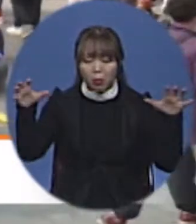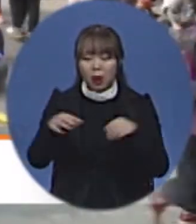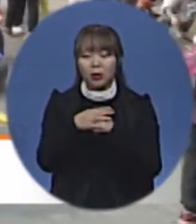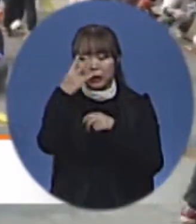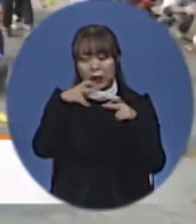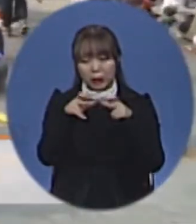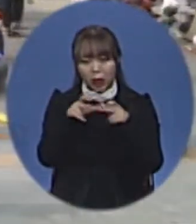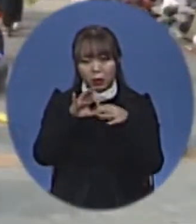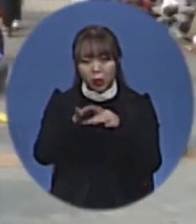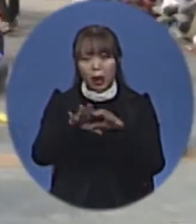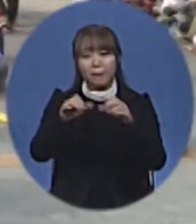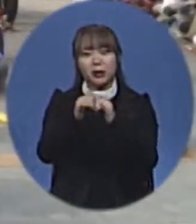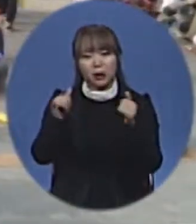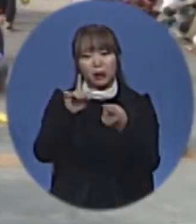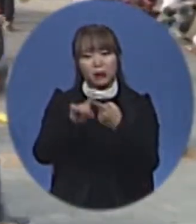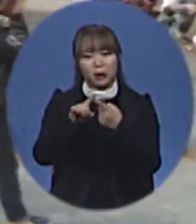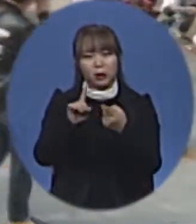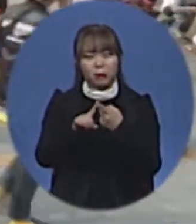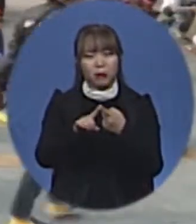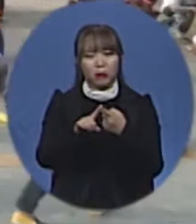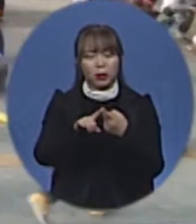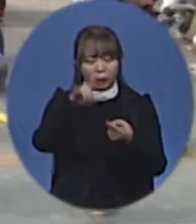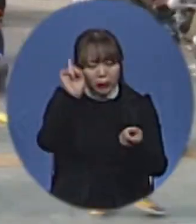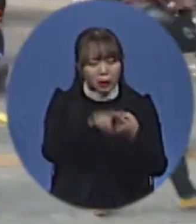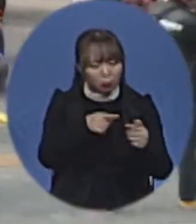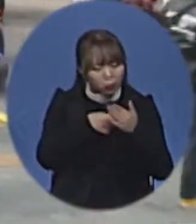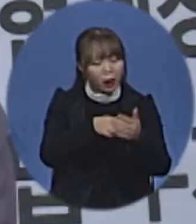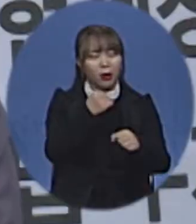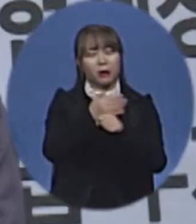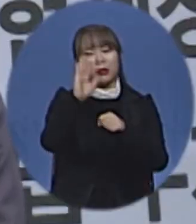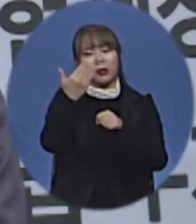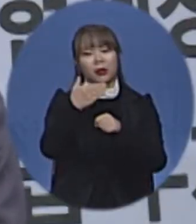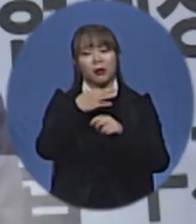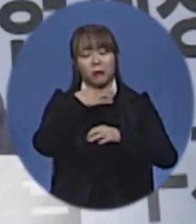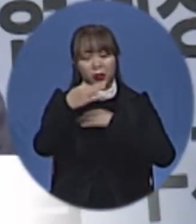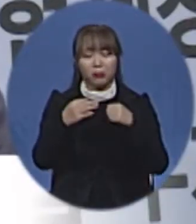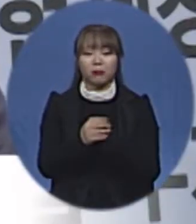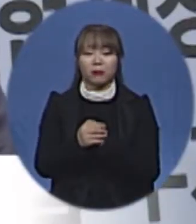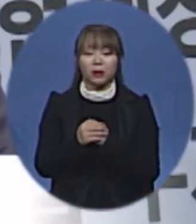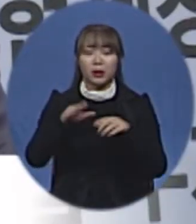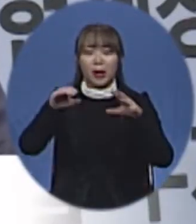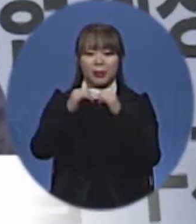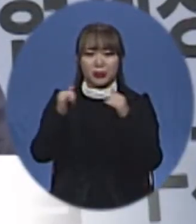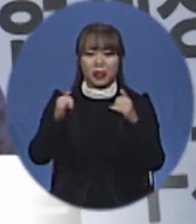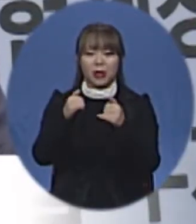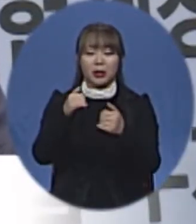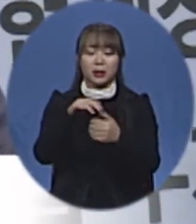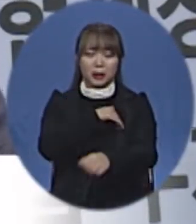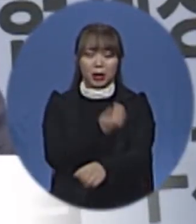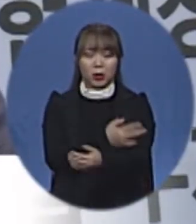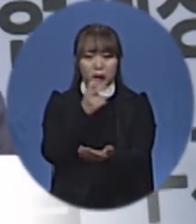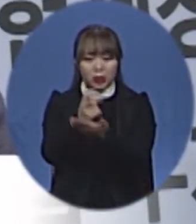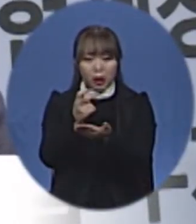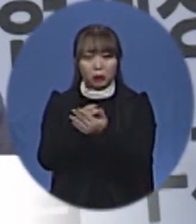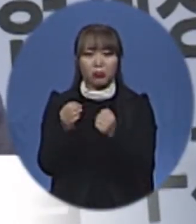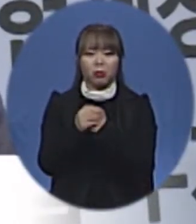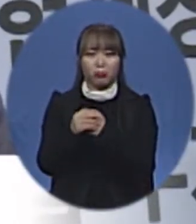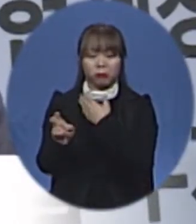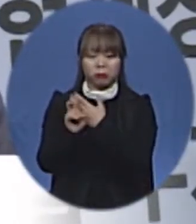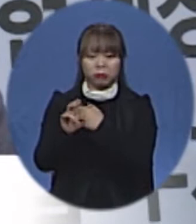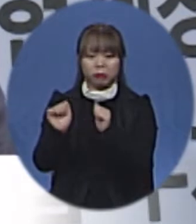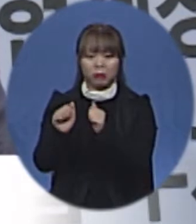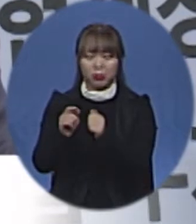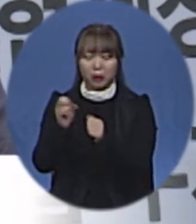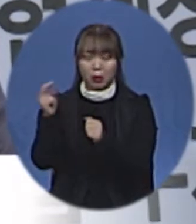제도가 합헌으로 판결나야 한다고 목소리를 모았습니다. 안마사 자격 제도 위헌 법률 심판